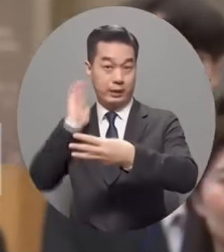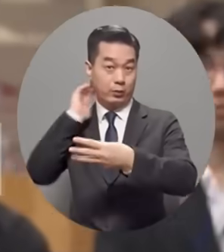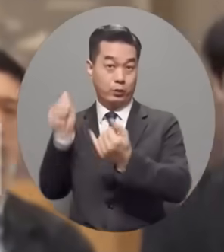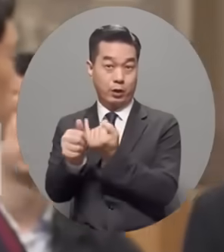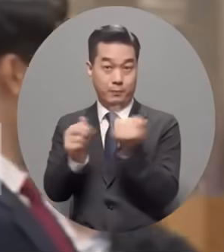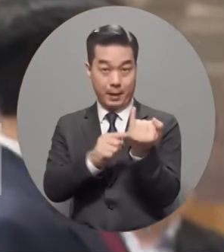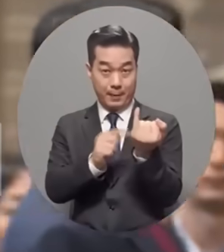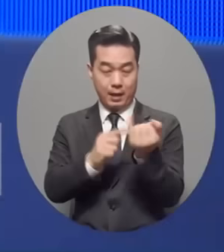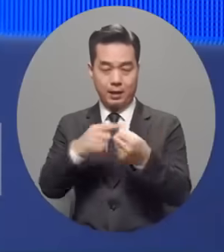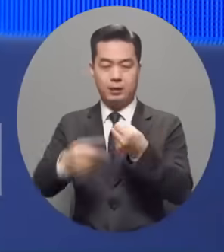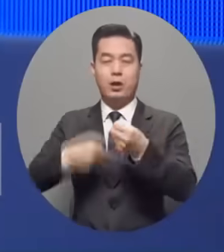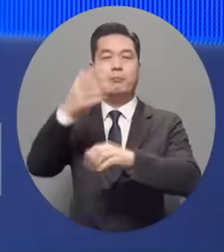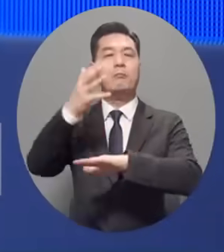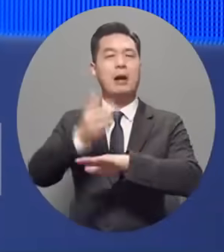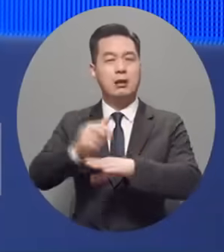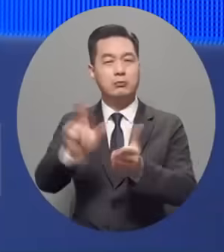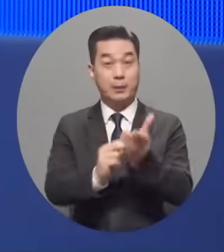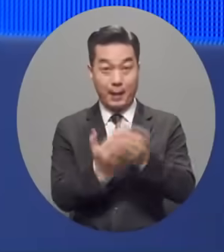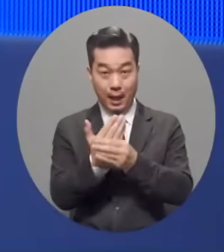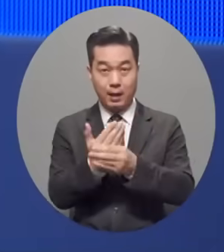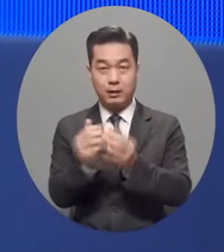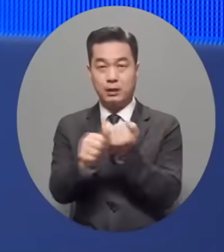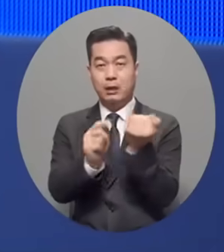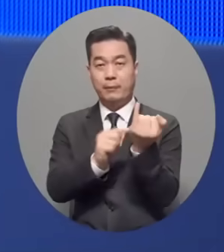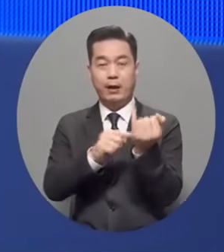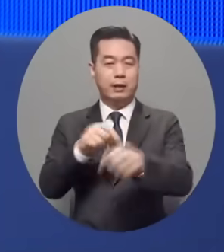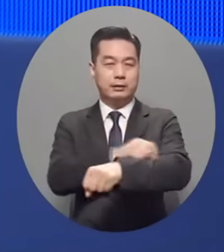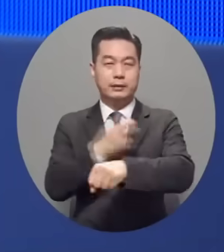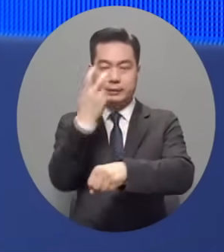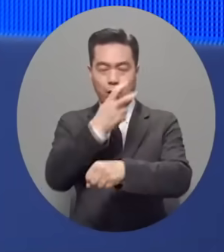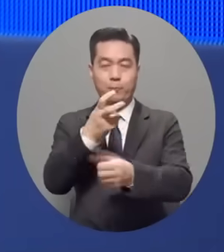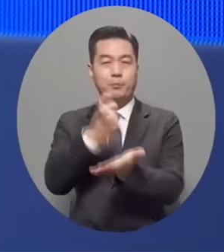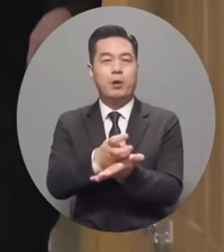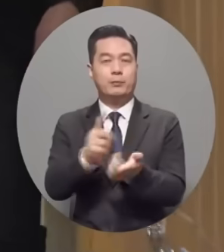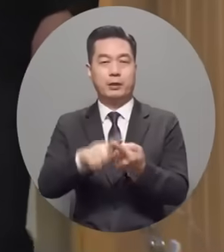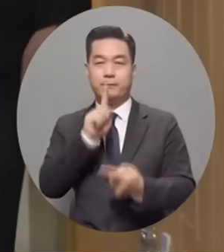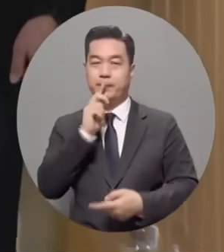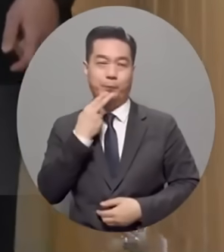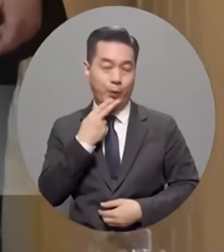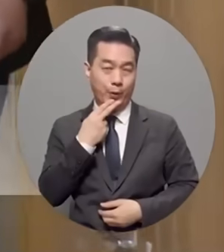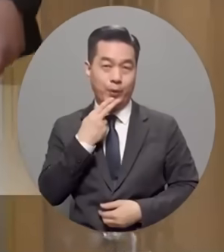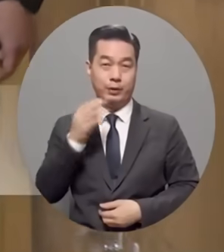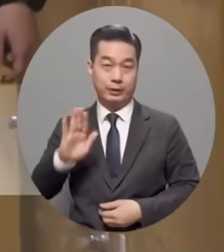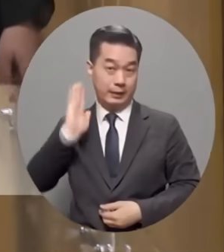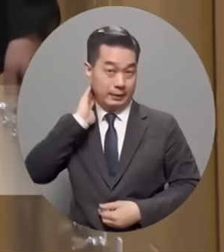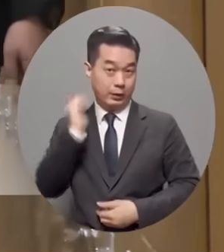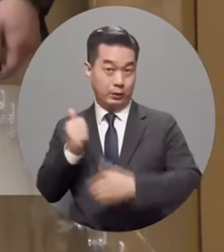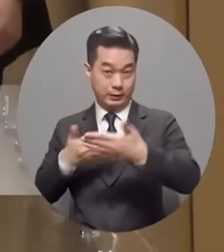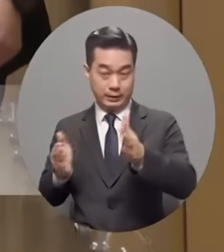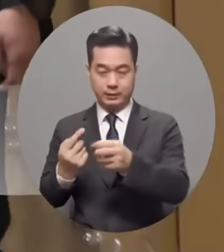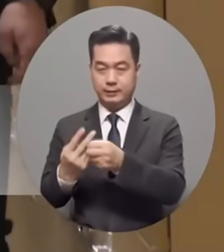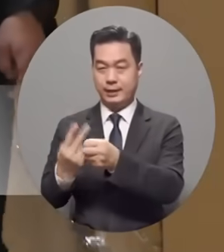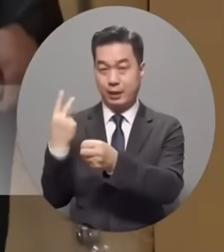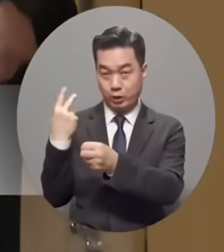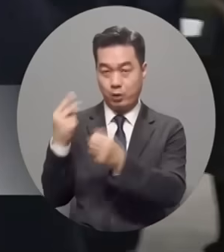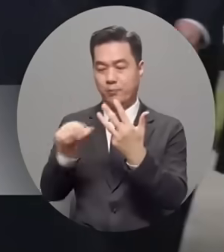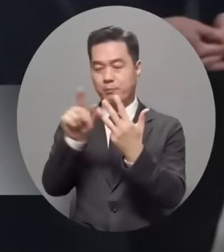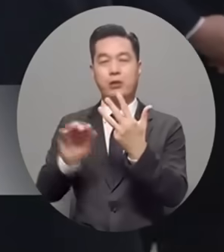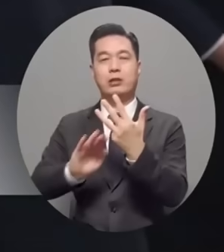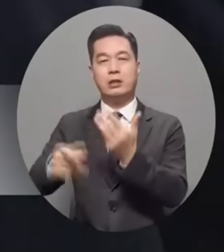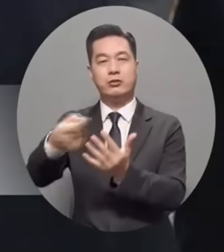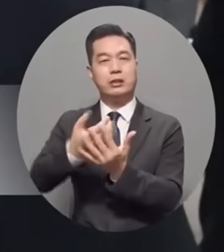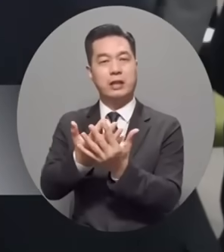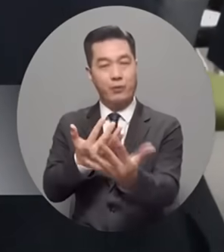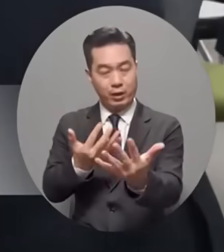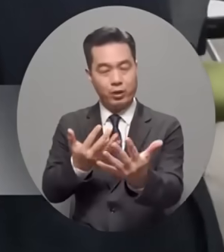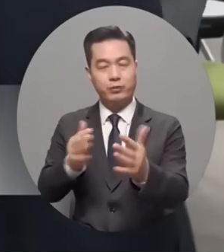전국을 뜨겁게 달궜던 김건희 여사 특검법에 대해서는 언급하지 않았는데 대통령실은 재작년 8월 이후 중단된 기자회견은